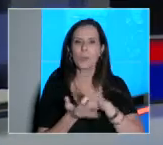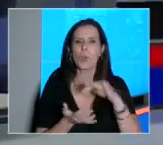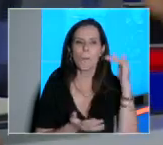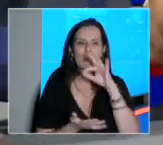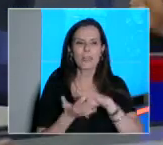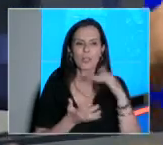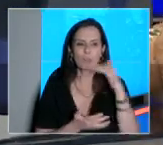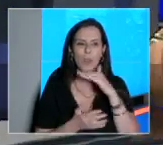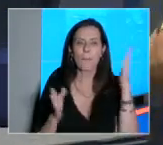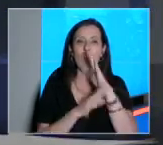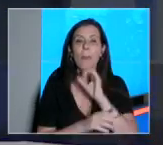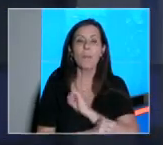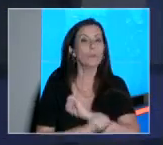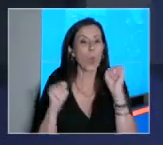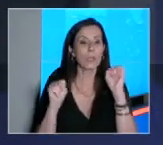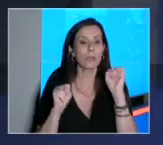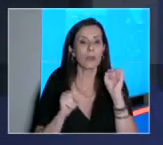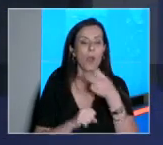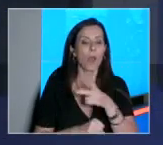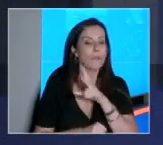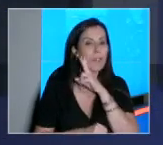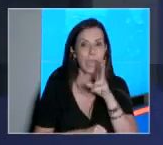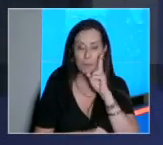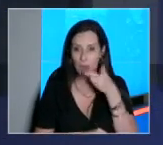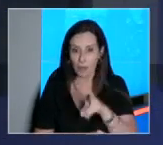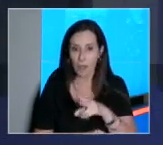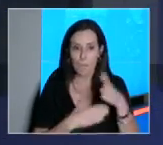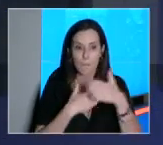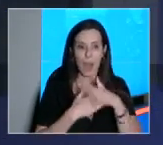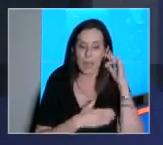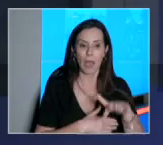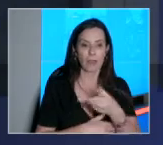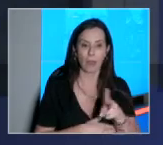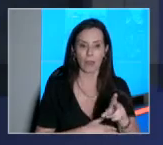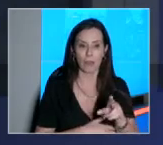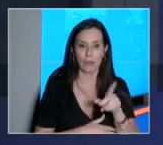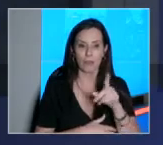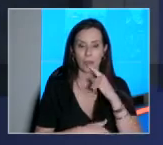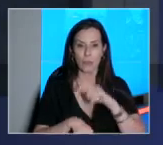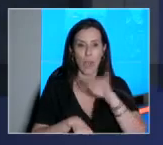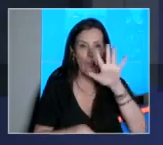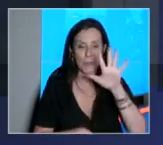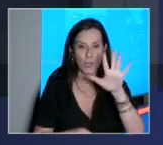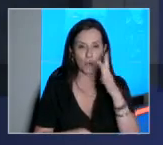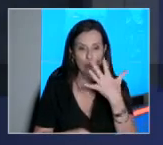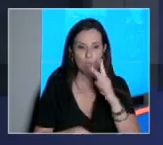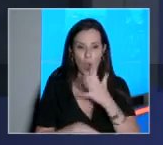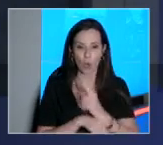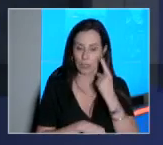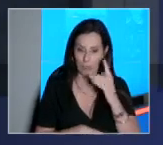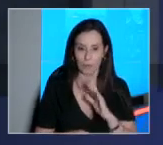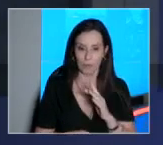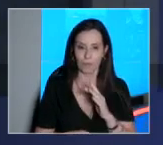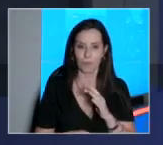פסח, חבל מתפוצץ, הורג אמא, בעל וילדה קטנה. זה היה ב-5:05.